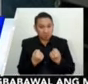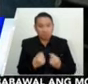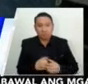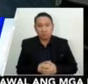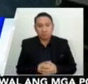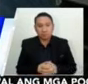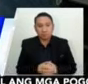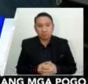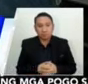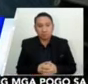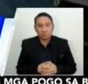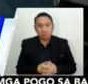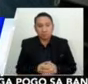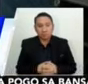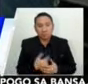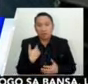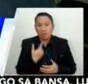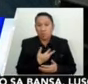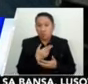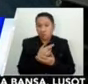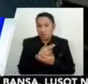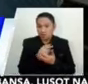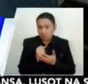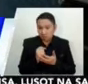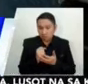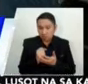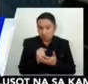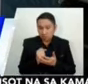that relationship between our two countries, which